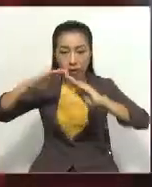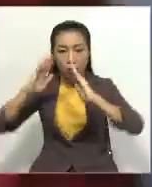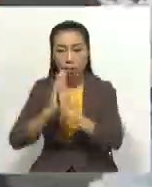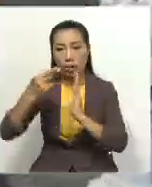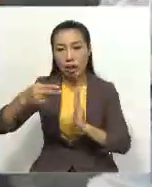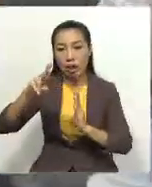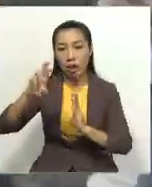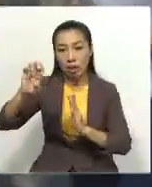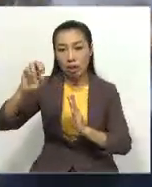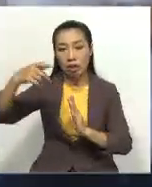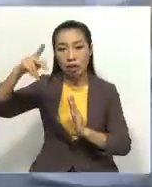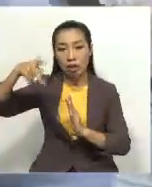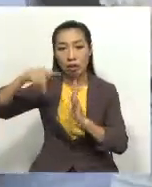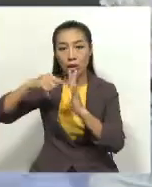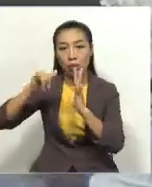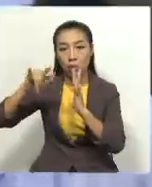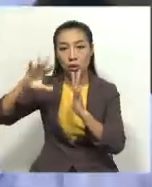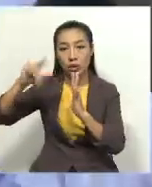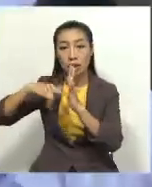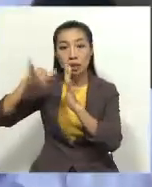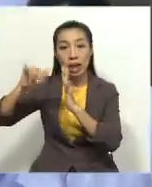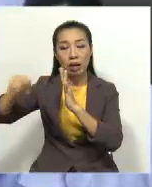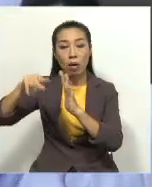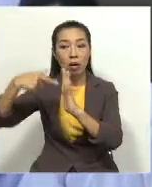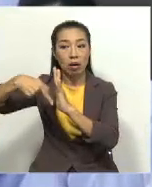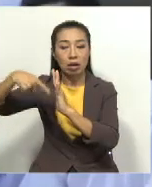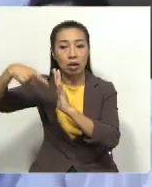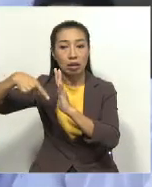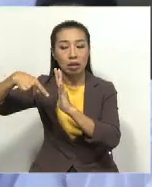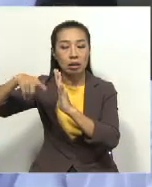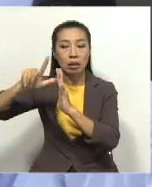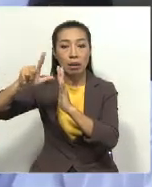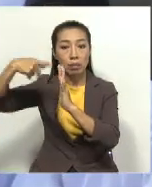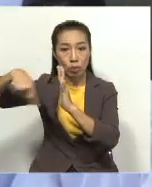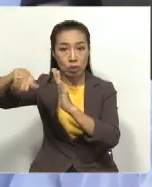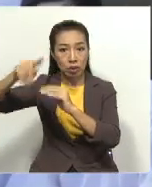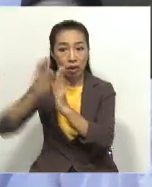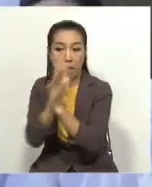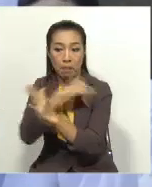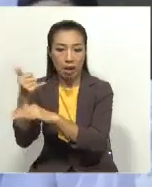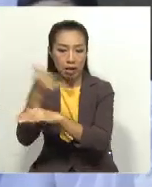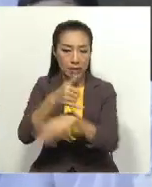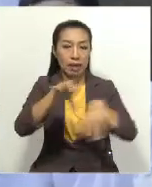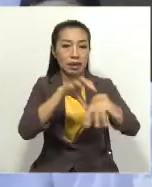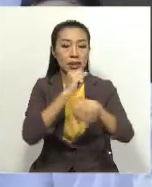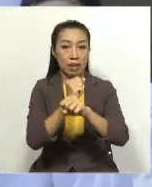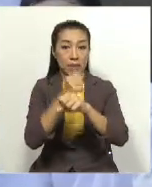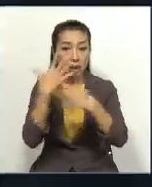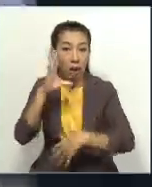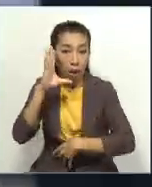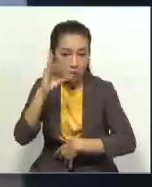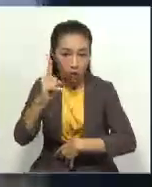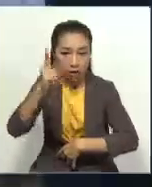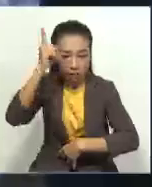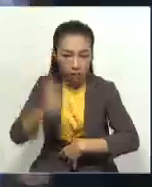จังหวัดลำพูนมาทำพิธีใบสีสู่ขวัญนาคสำหรับในวันพรุ่งนี้วันที่ 25กรกฎาคมนะครับก็จะมีพิธี